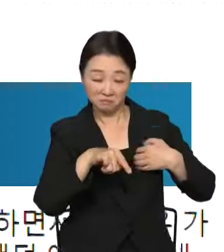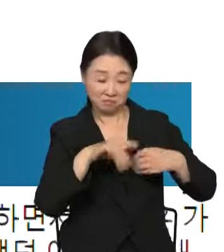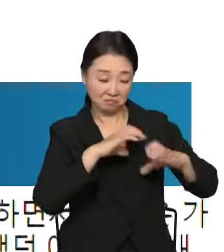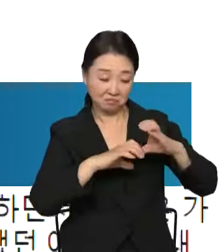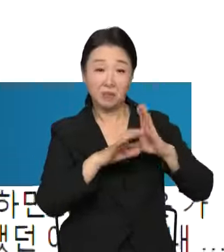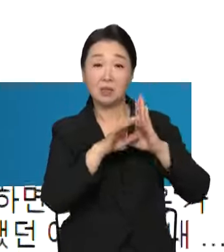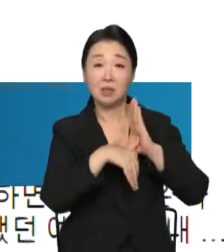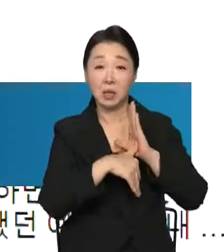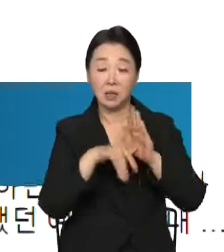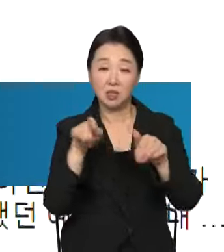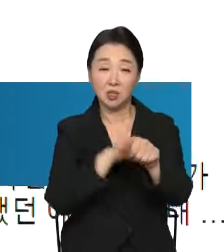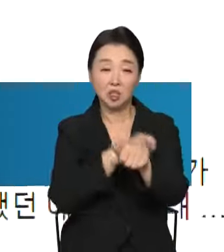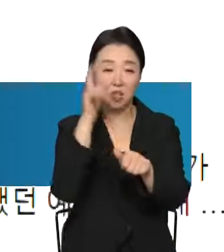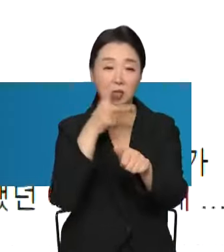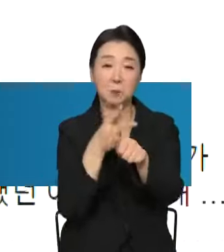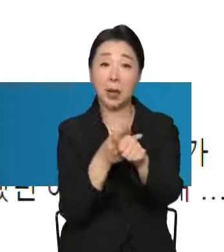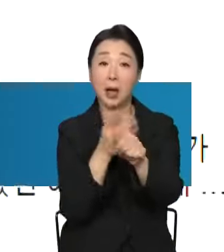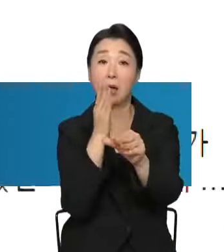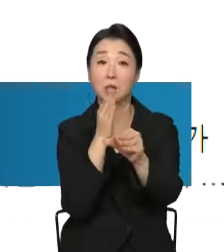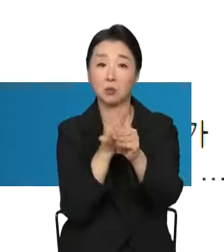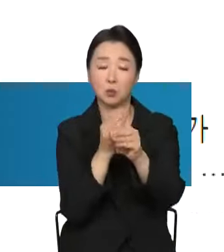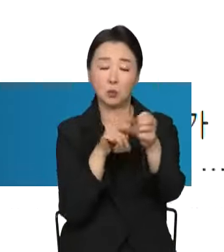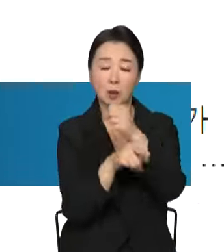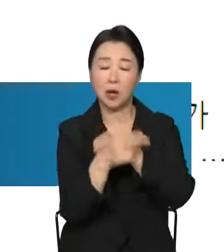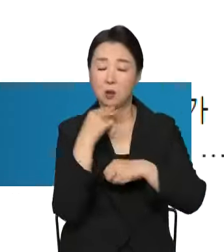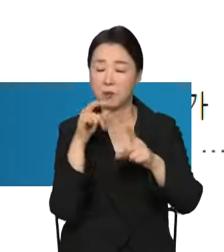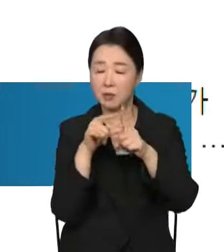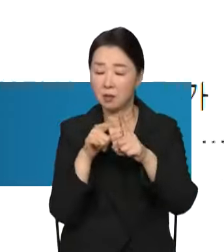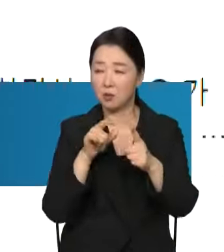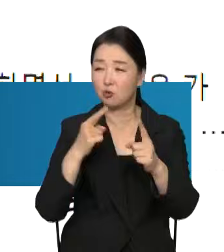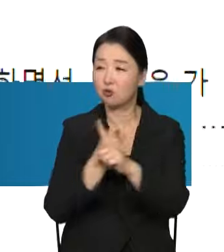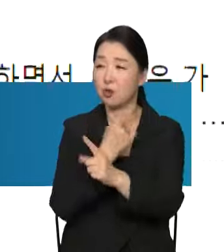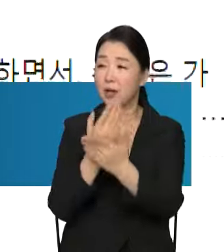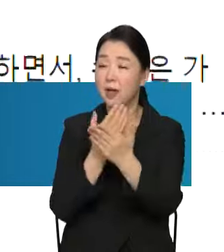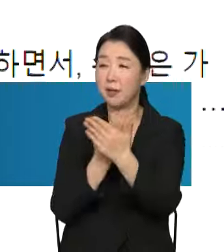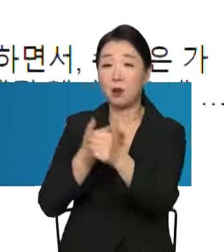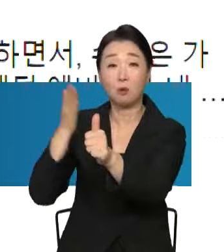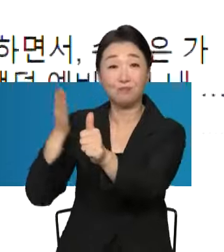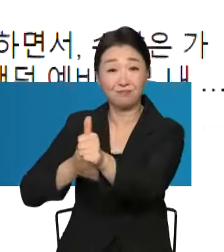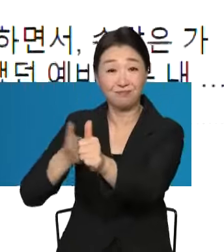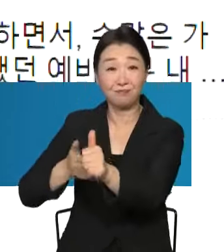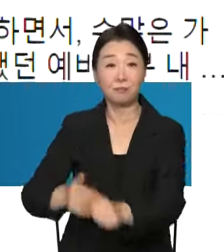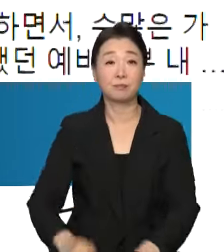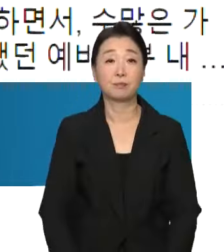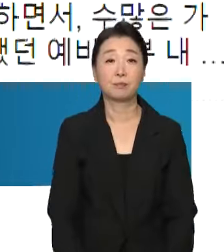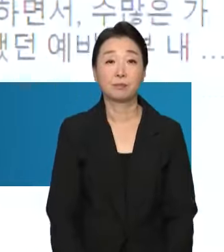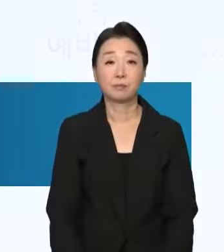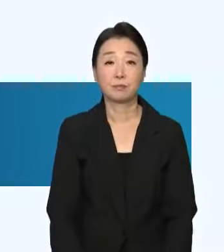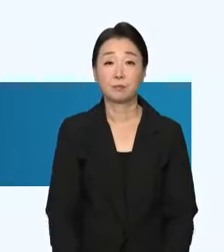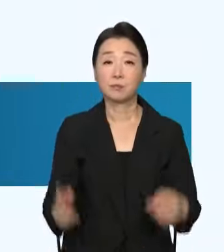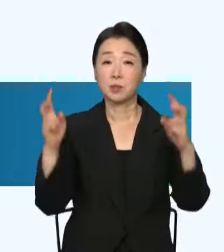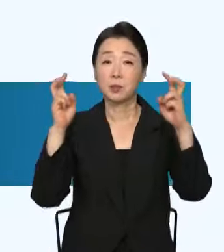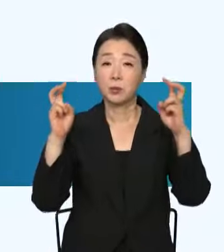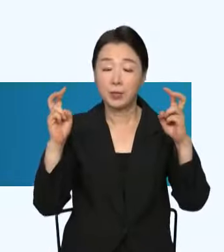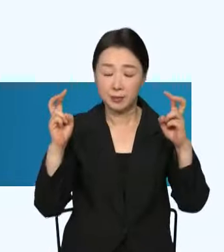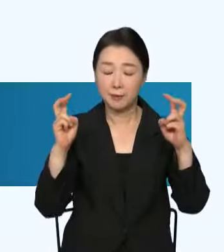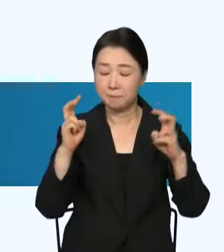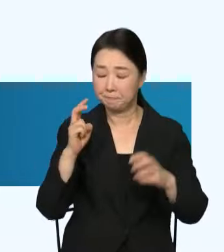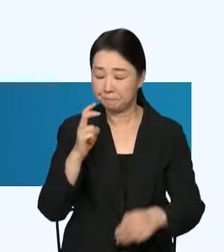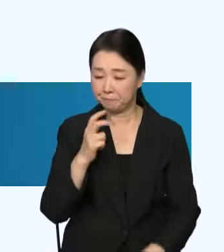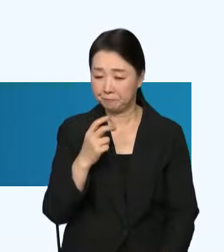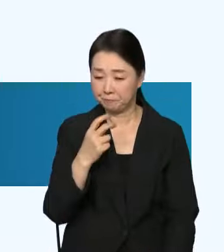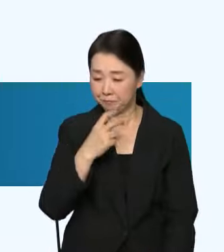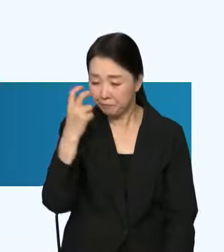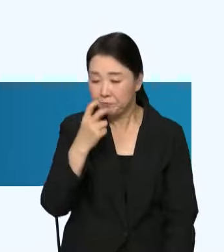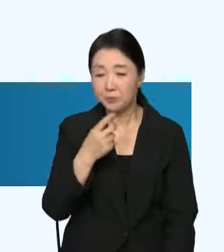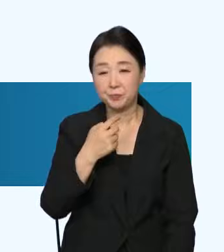특정 사상을 강요하고 있으며 과학적이지 않은 단어이니 수정해달라는 요청이 이어졌습니다. 회사는 충분한 검토가